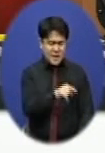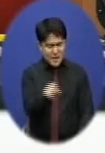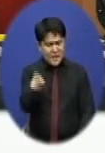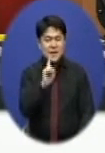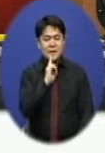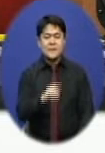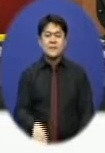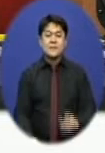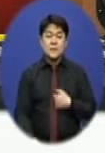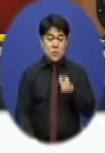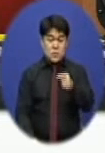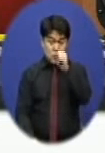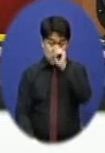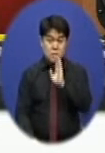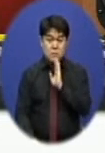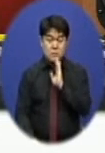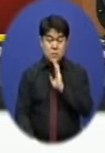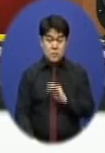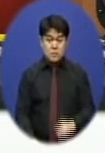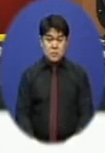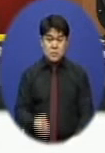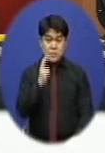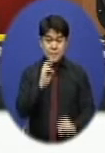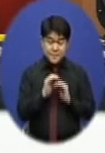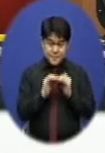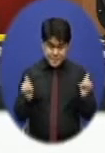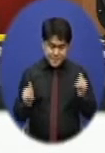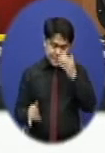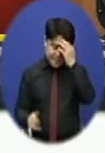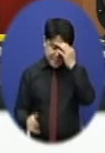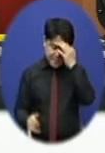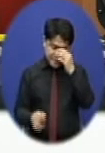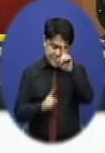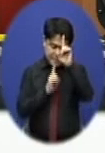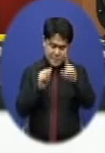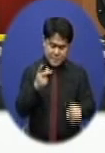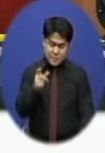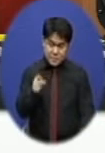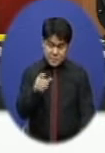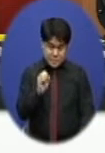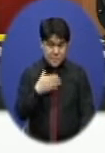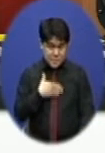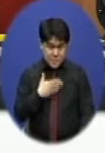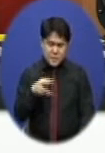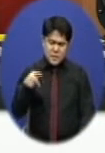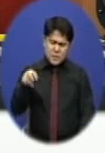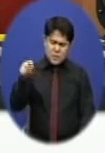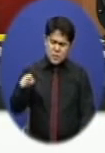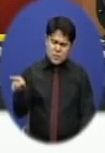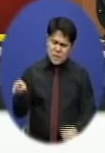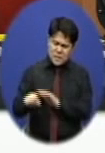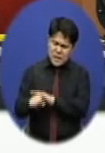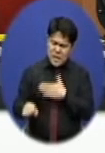좋아요 저도 예 네. 저도 네. 가수는 네 원래 이효정 씨도 알지만은 예 서정우 씨밖에